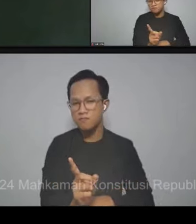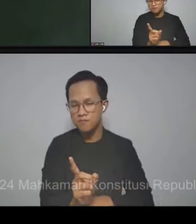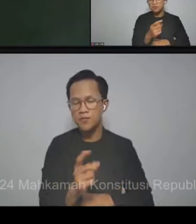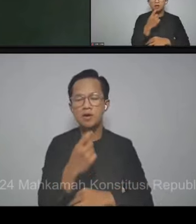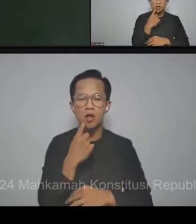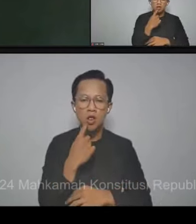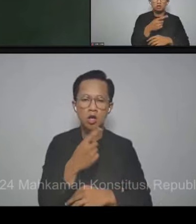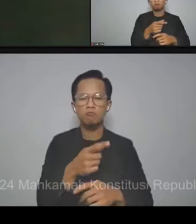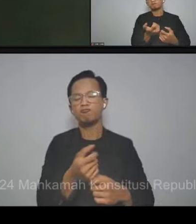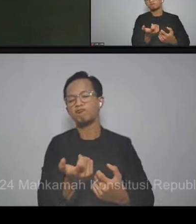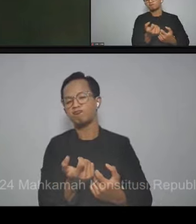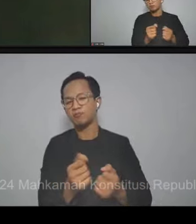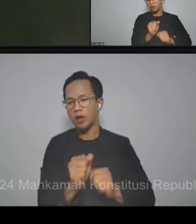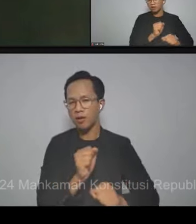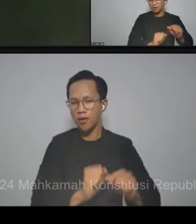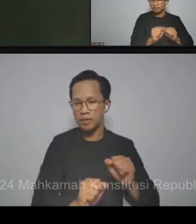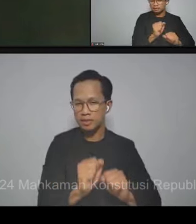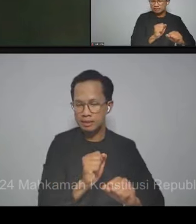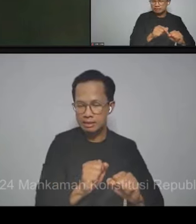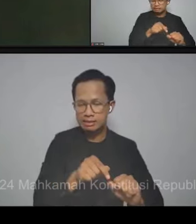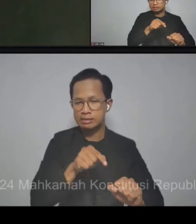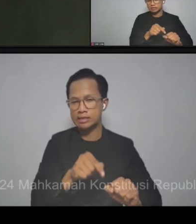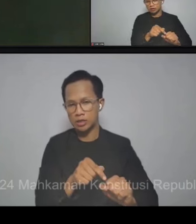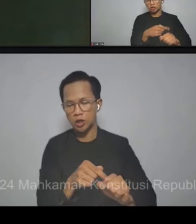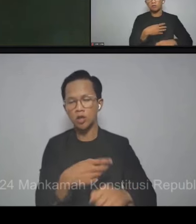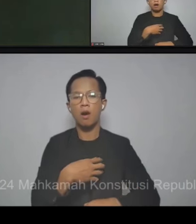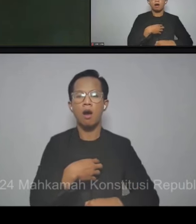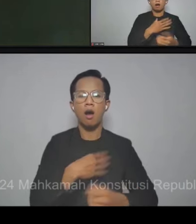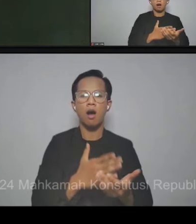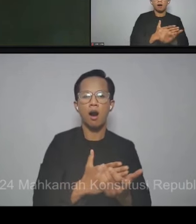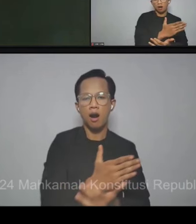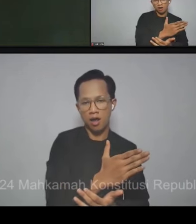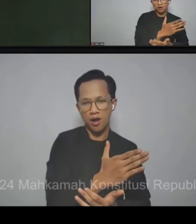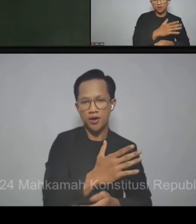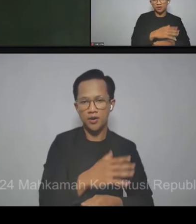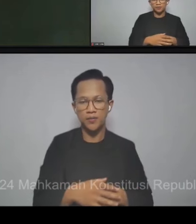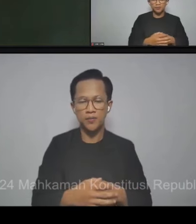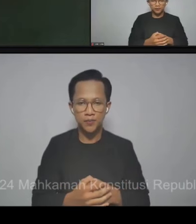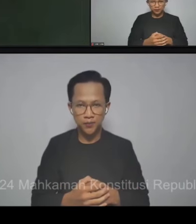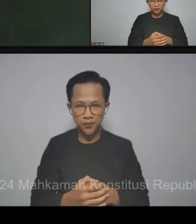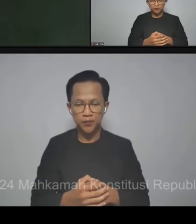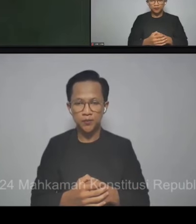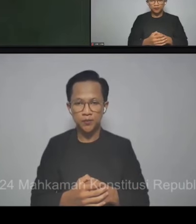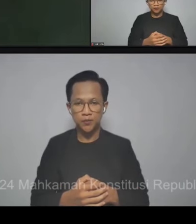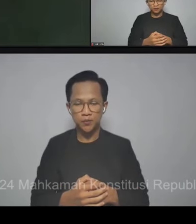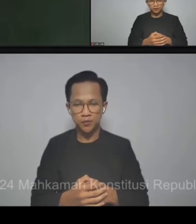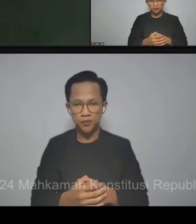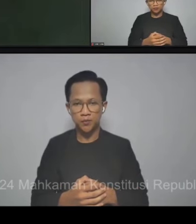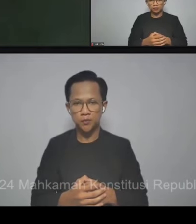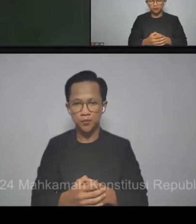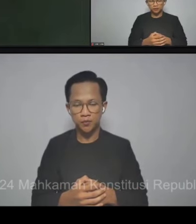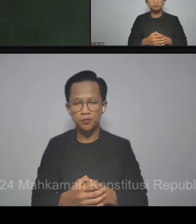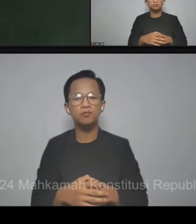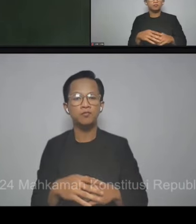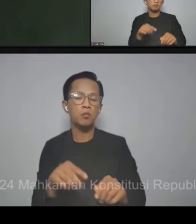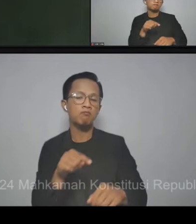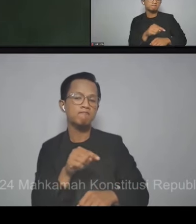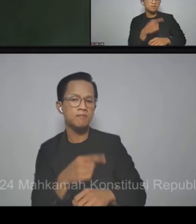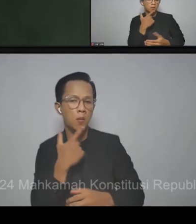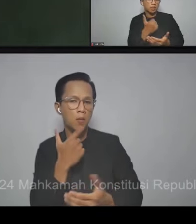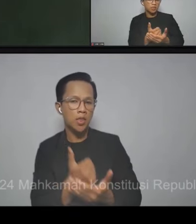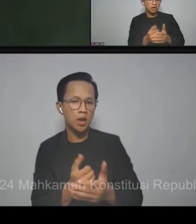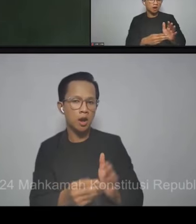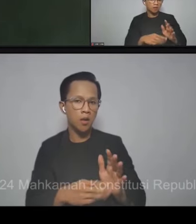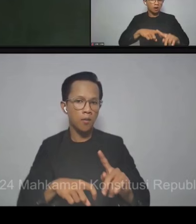proyusisia yang berpotensi melanggar hak atau merampas hak asasi manusia berkaitan dengan upaya paksa tersebut penting pula bagi mahkamah untuk menegaskan